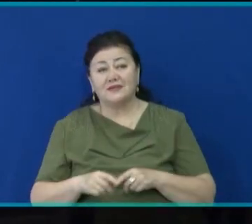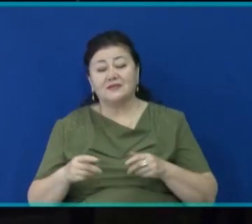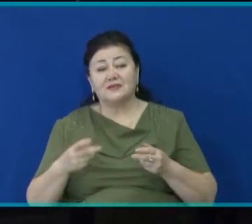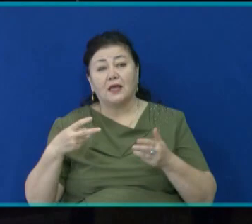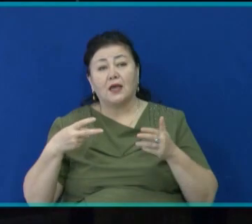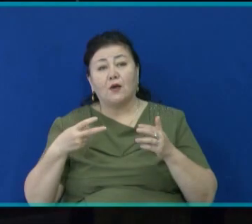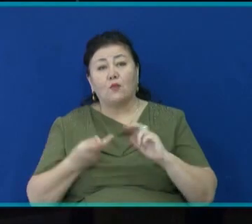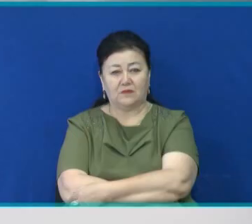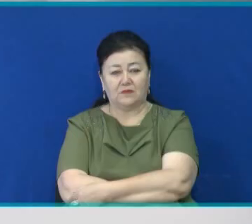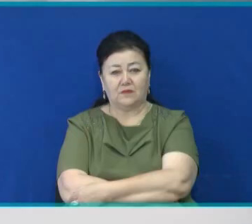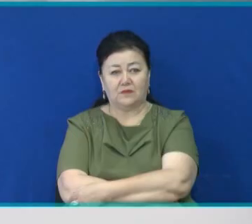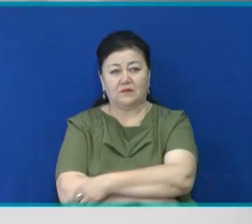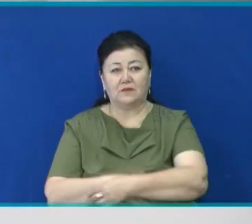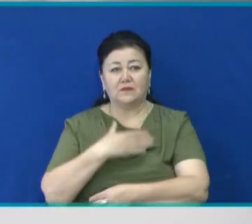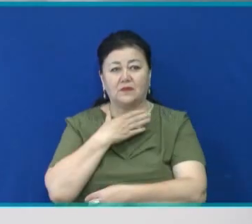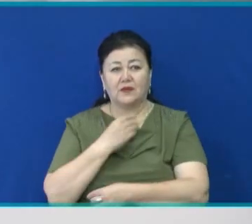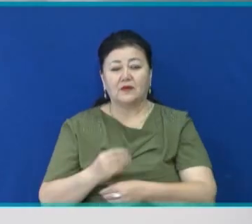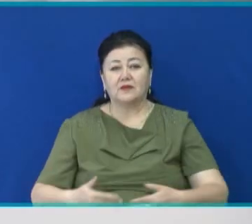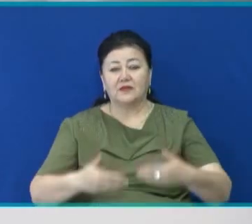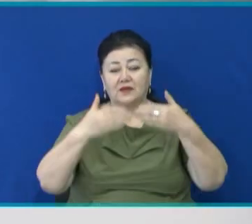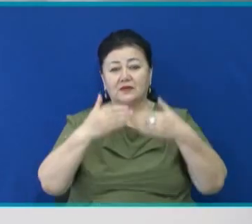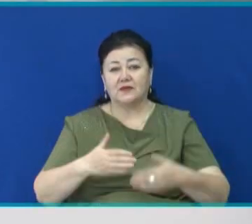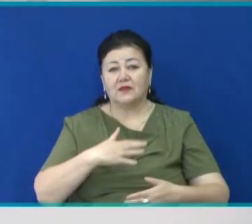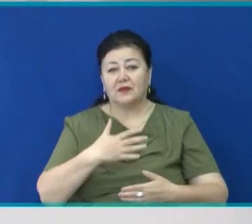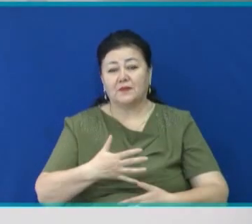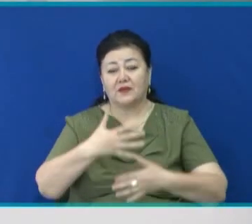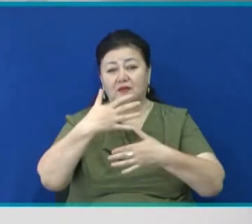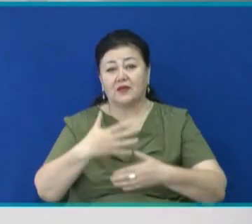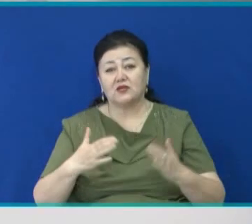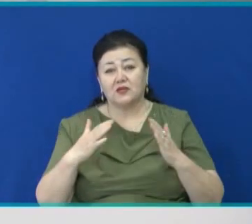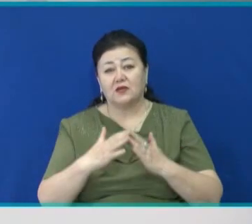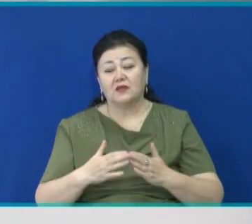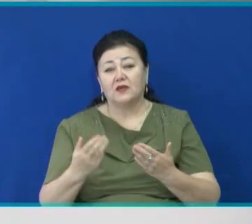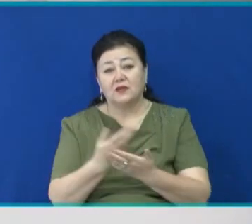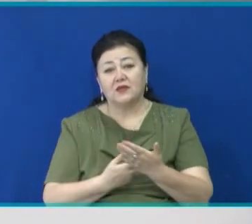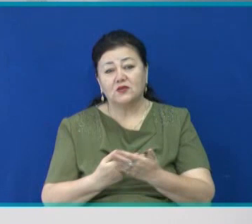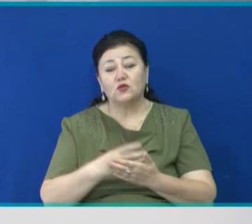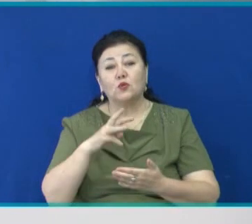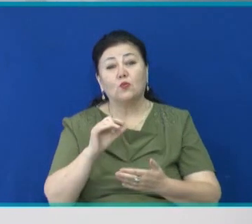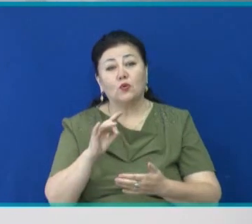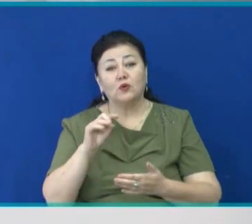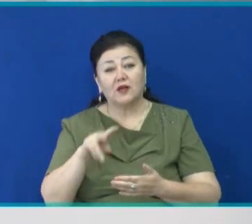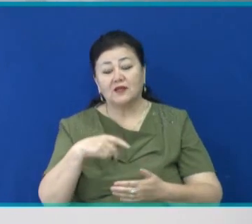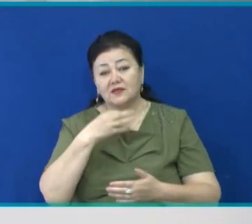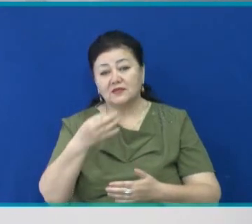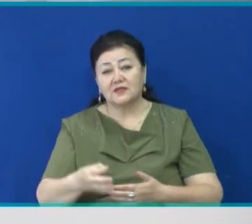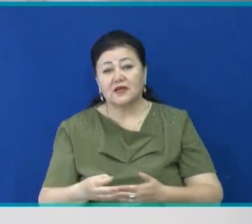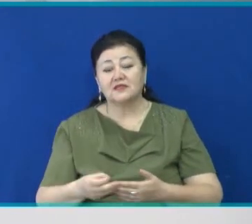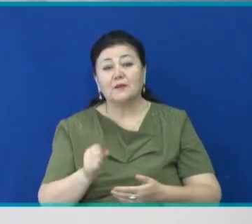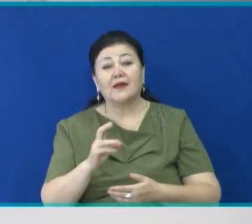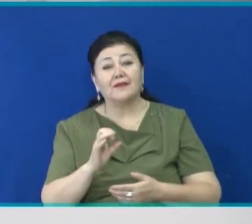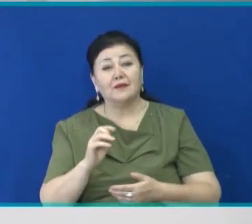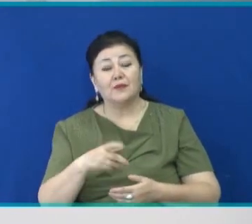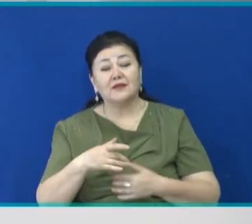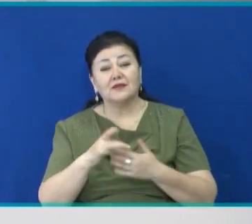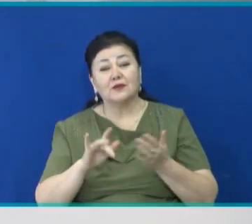Тернов, телеканал «Семей». В Семее на стенах многоэтажных жилых домов наносятся муралы, сообщает пресс-служба акимата города Семей. Так